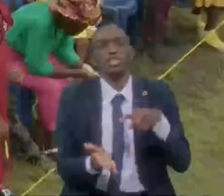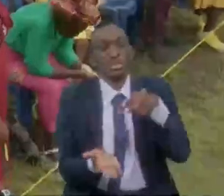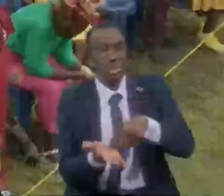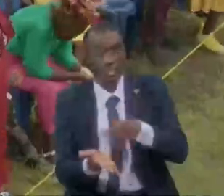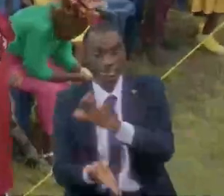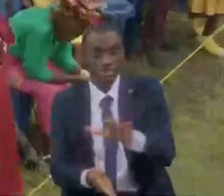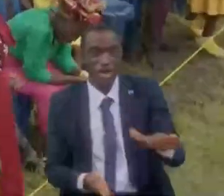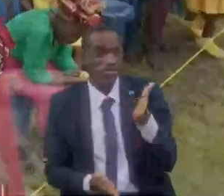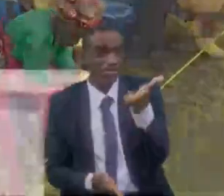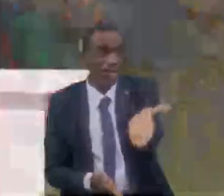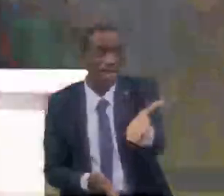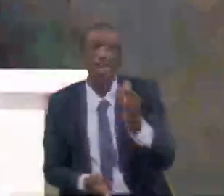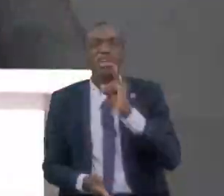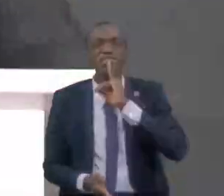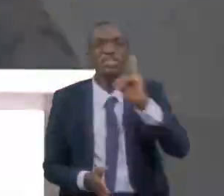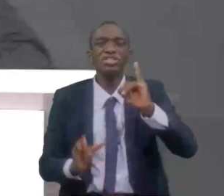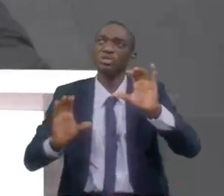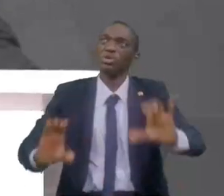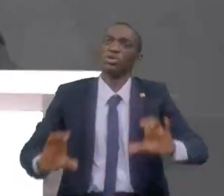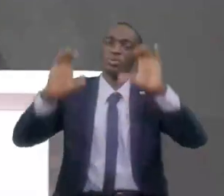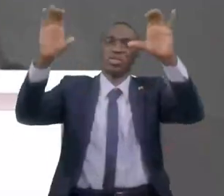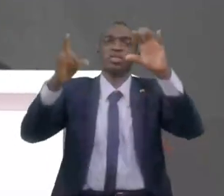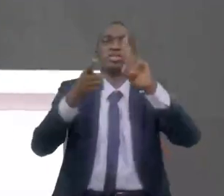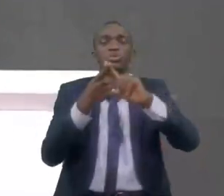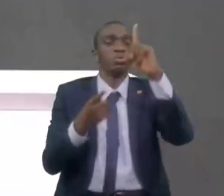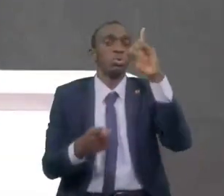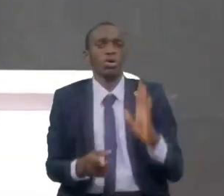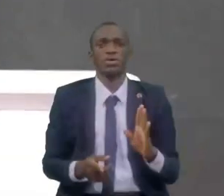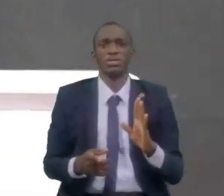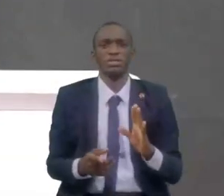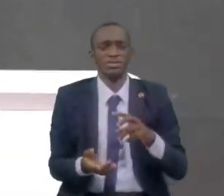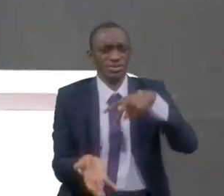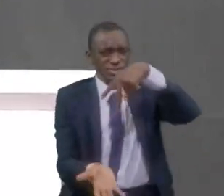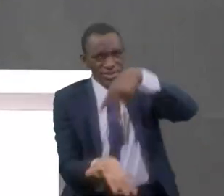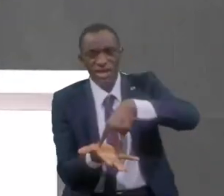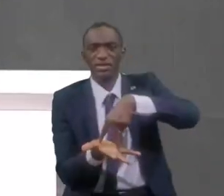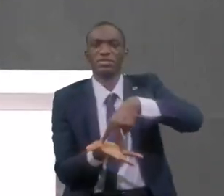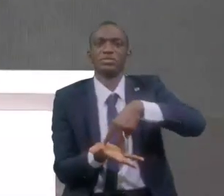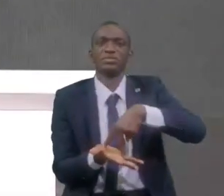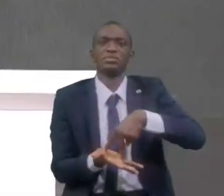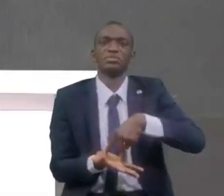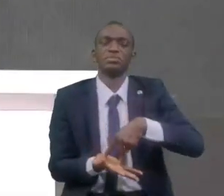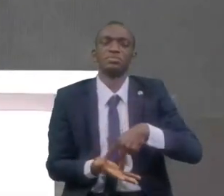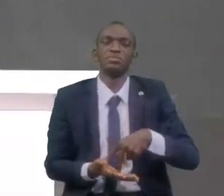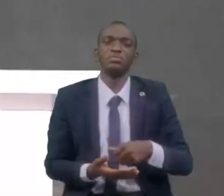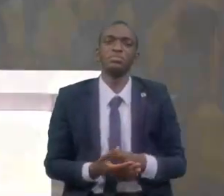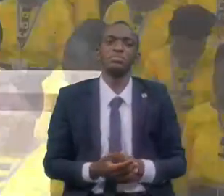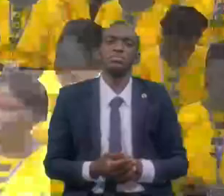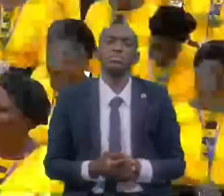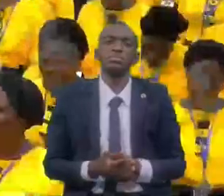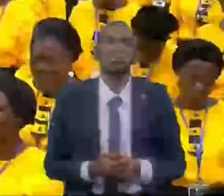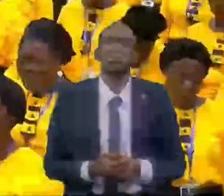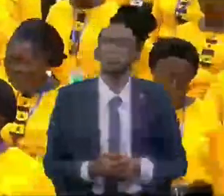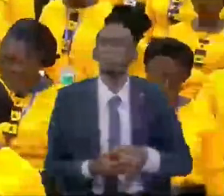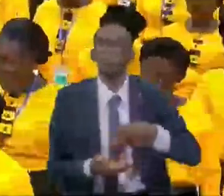enfant consacré, engagé. Et je tiens pour le Seigneur, tiens ferme.